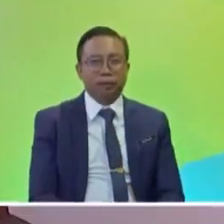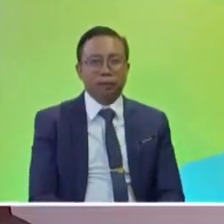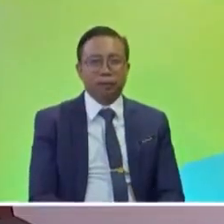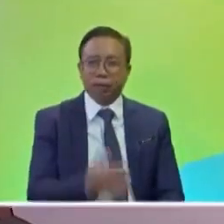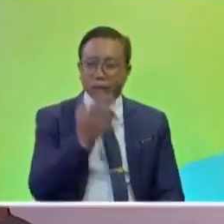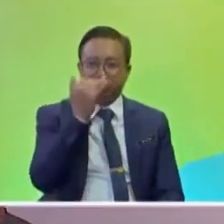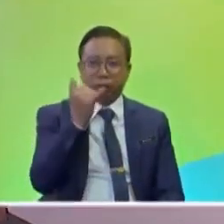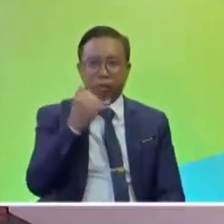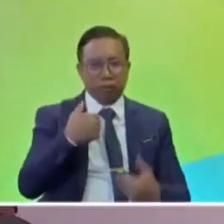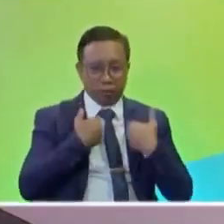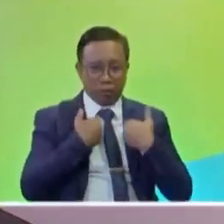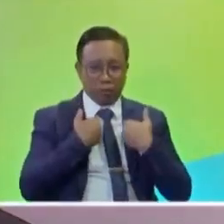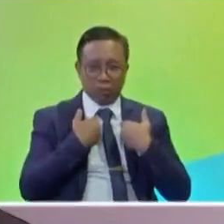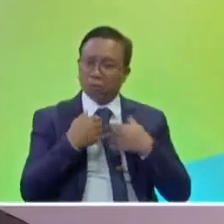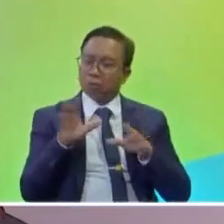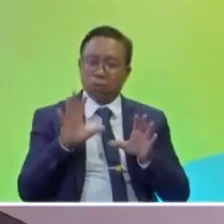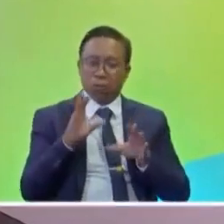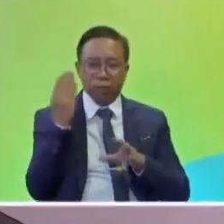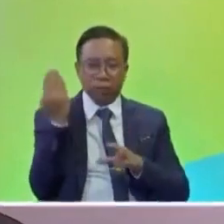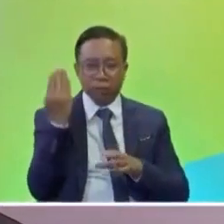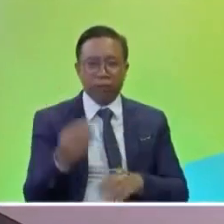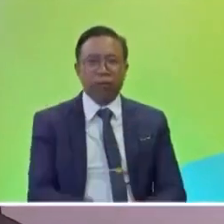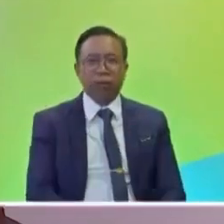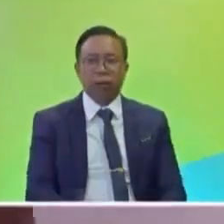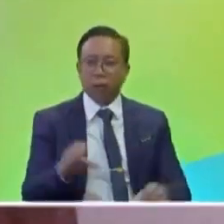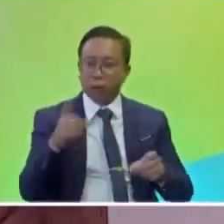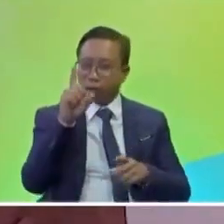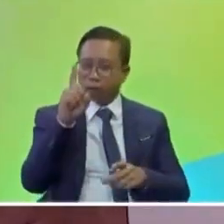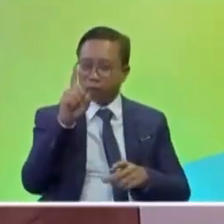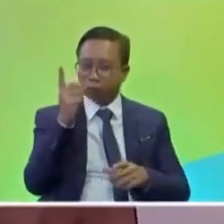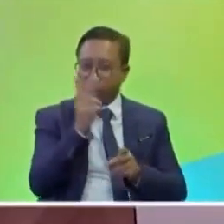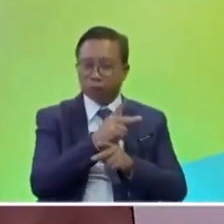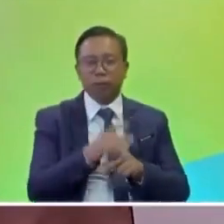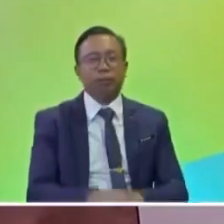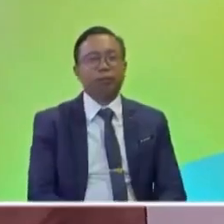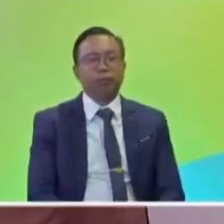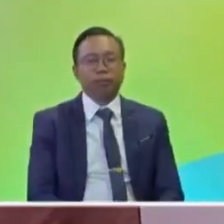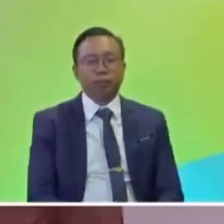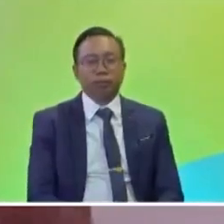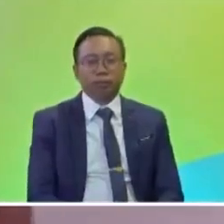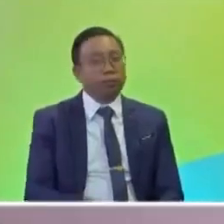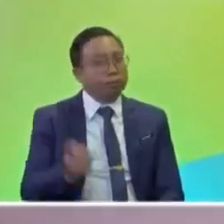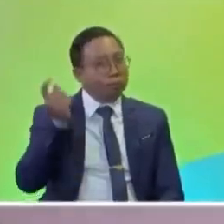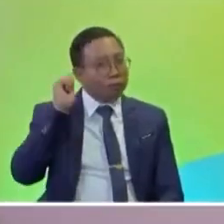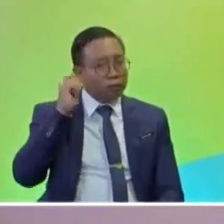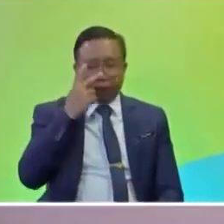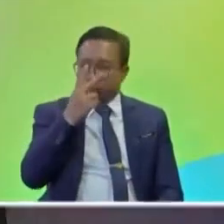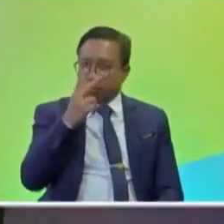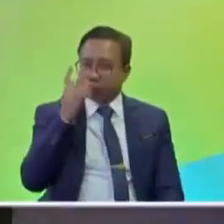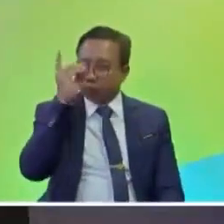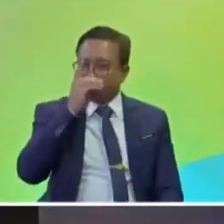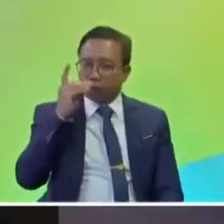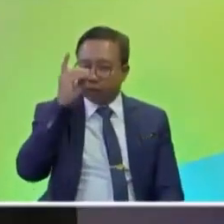Kenapa? Penat ke cikgu? Tak penat. Jom. Kita nak buat lagi sekali. Okey, sebelum cikgu tu. Tadi kita tengok Abang Din.